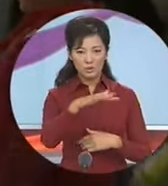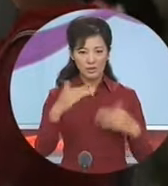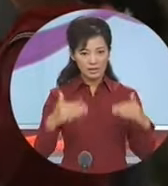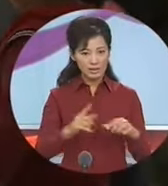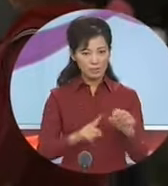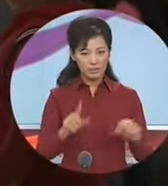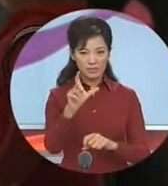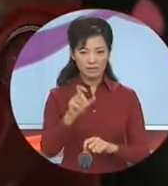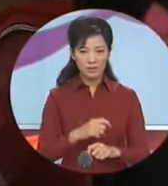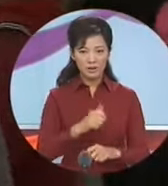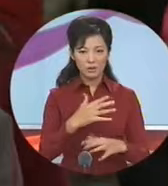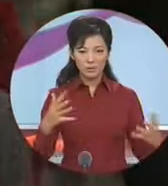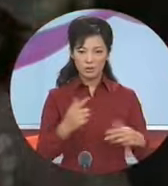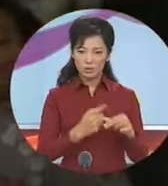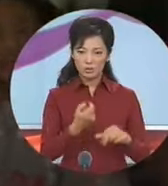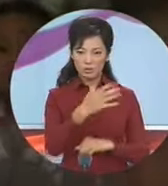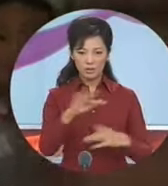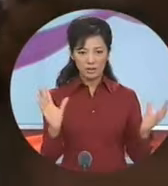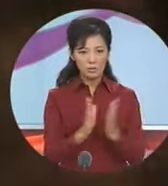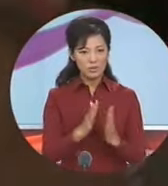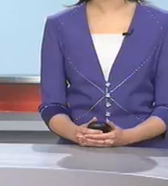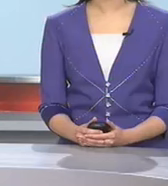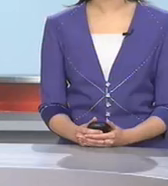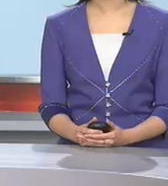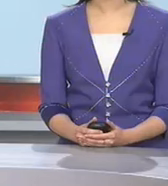80%，多数是中小学校聚集性病例。